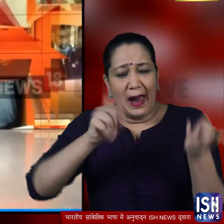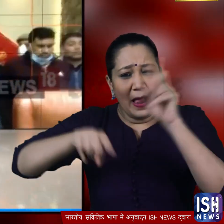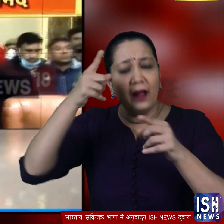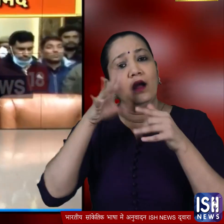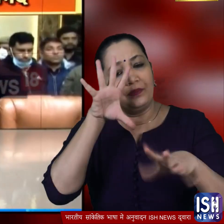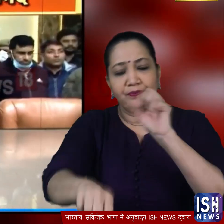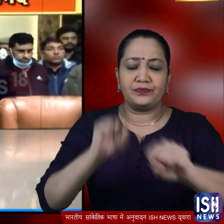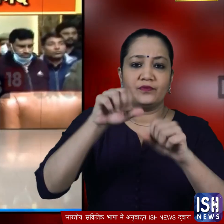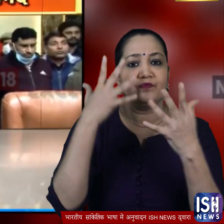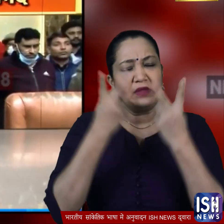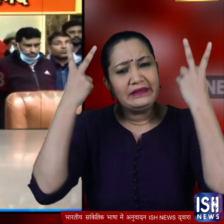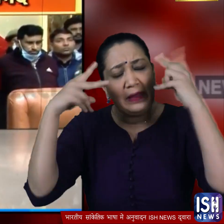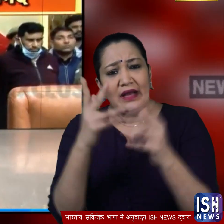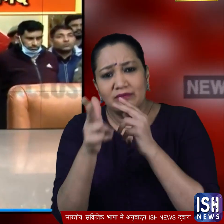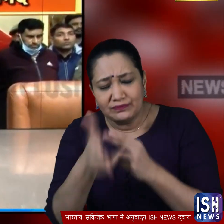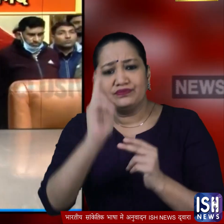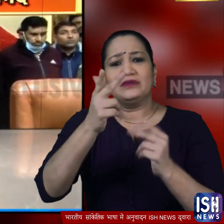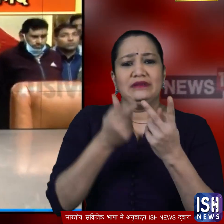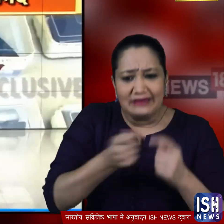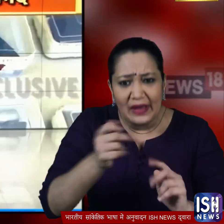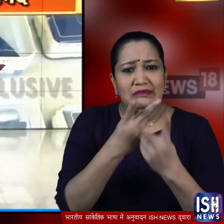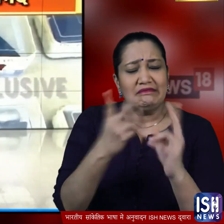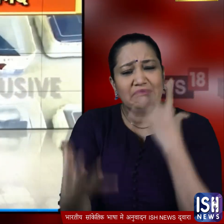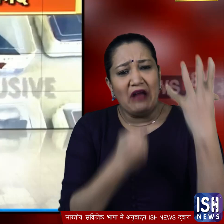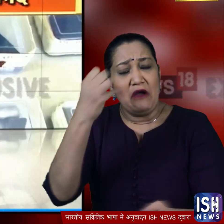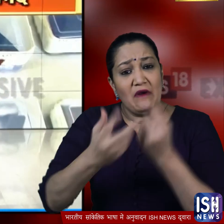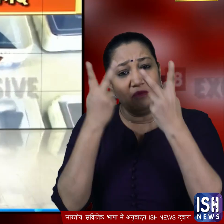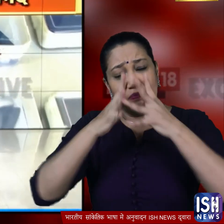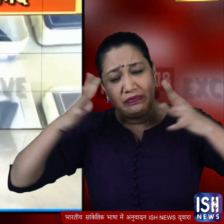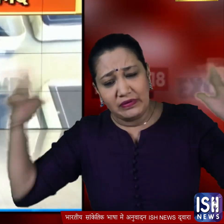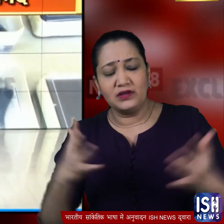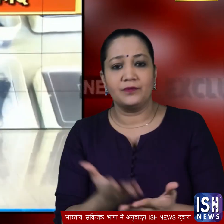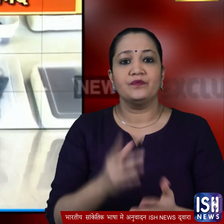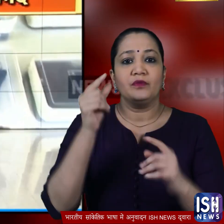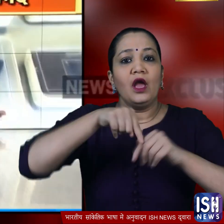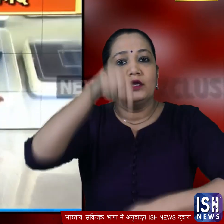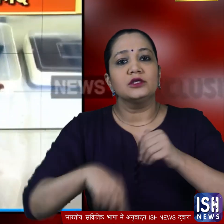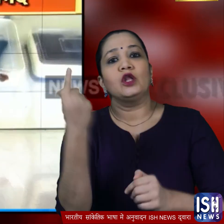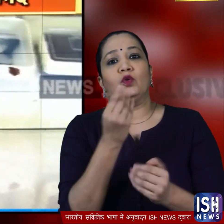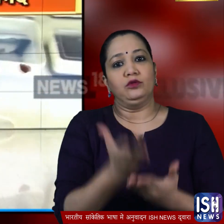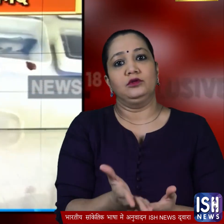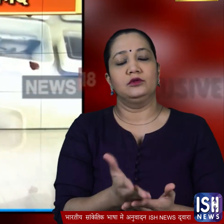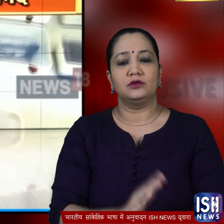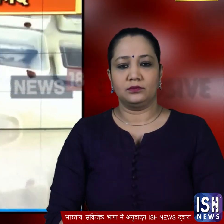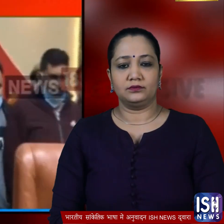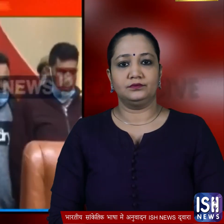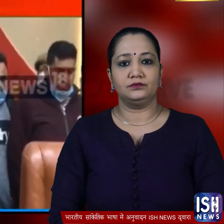साथ ही पकड़े गए आरोपियों के पास से भारी तादाद में अवैध हथियार भी बरामद किए गए। पुलिस का दावा है कि चुनाव में इन हथियारों के इस्तेमाल की तैयारी